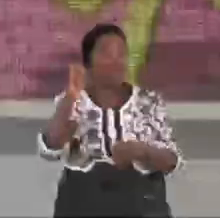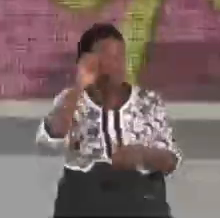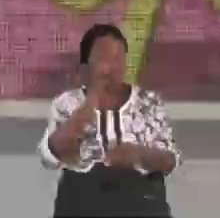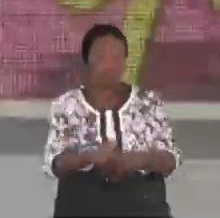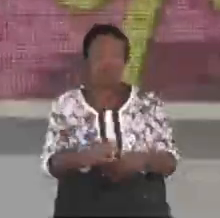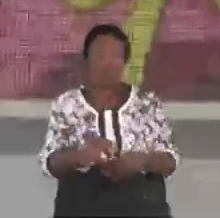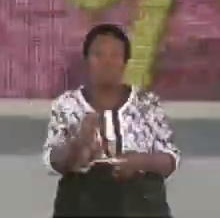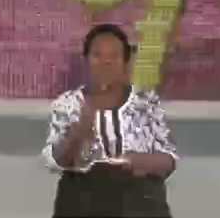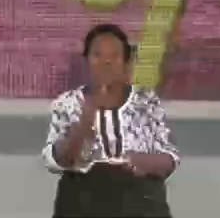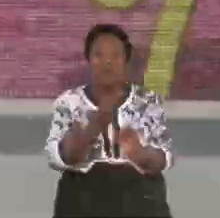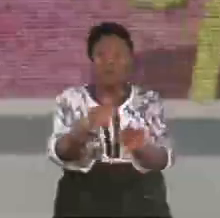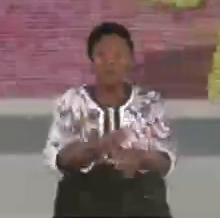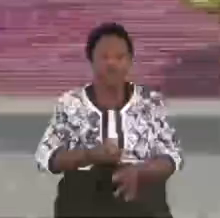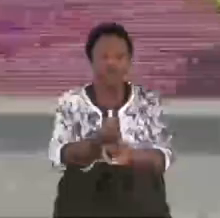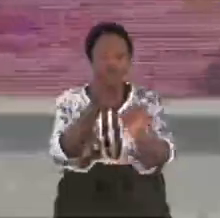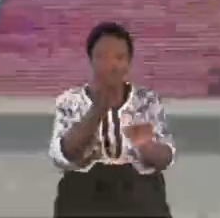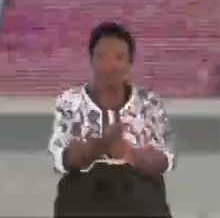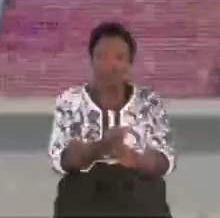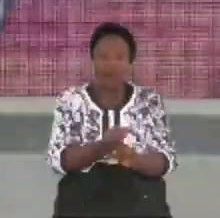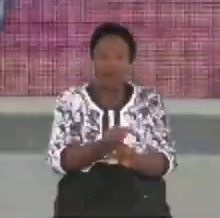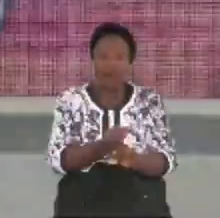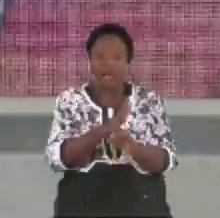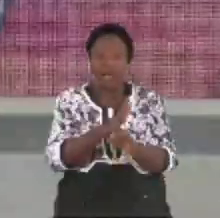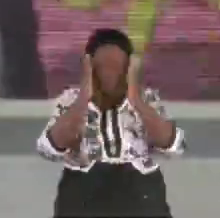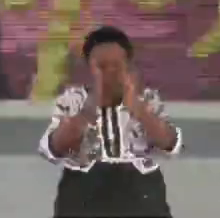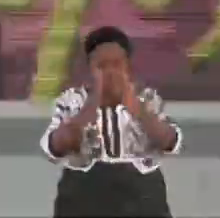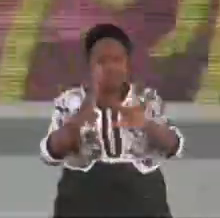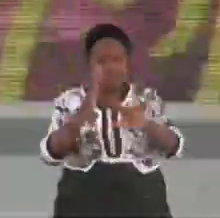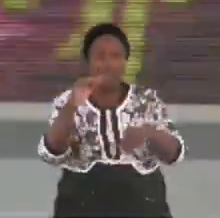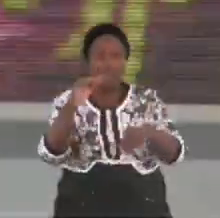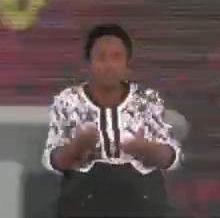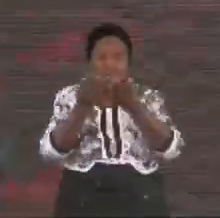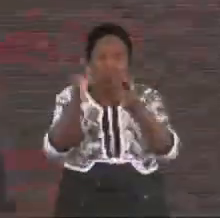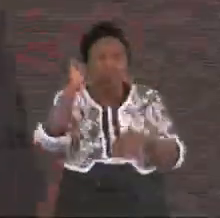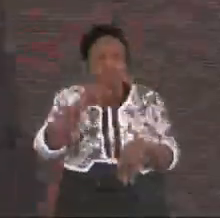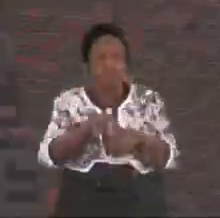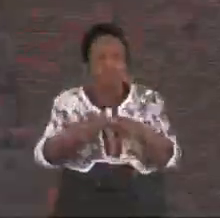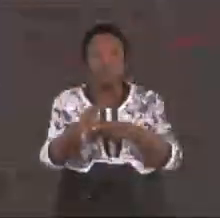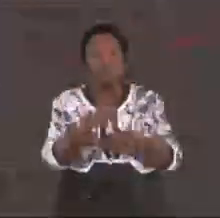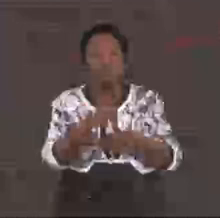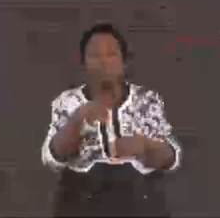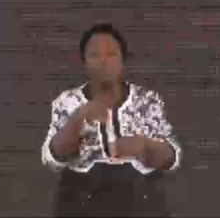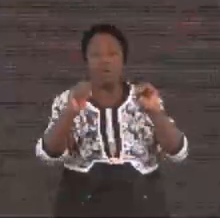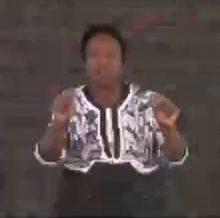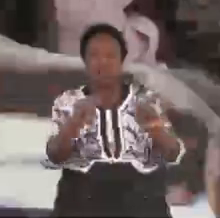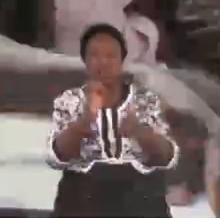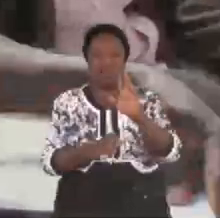était juste. Il présentait son message avec justesse.